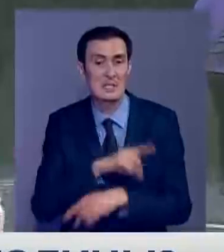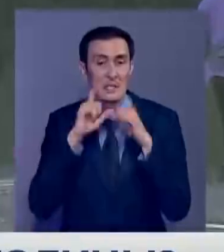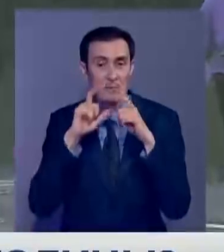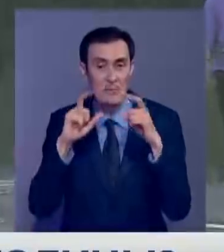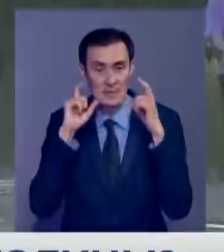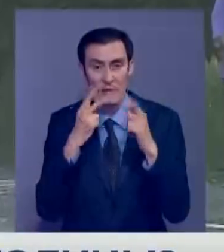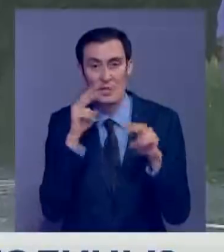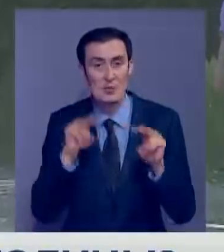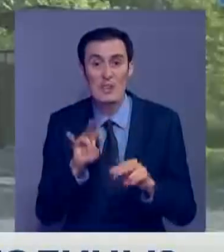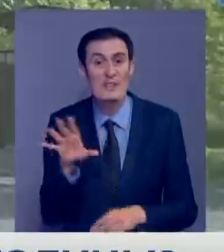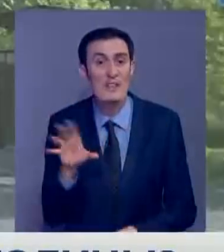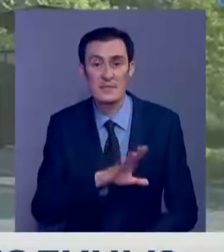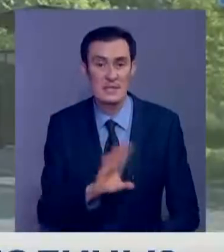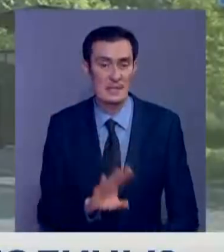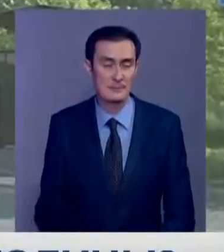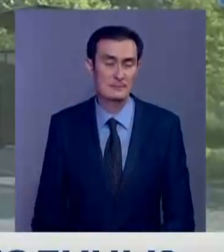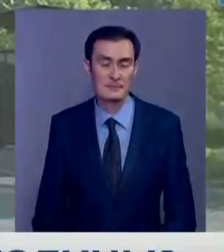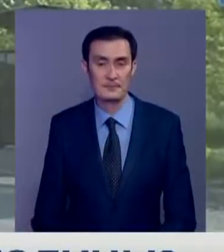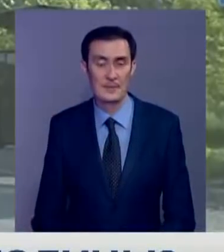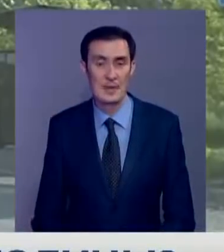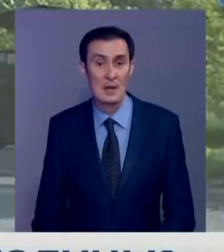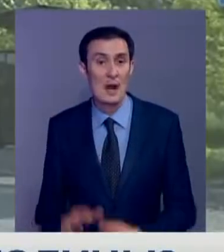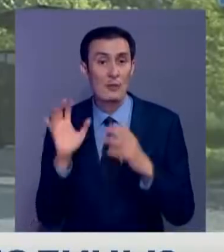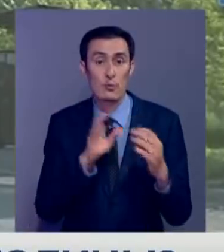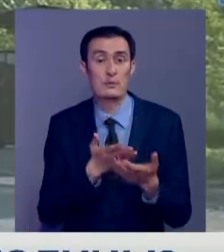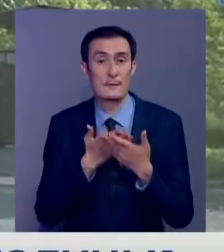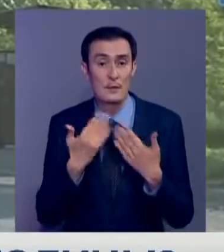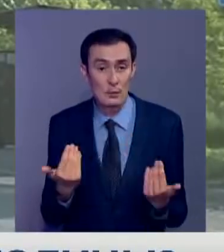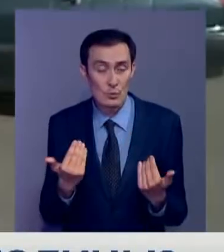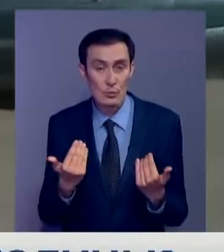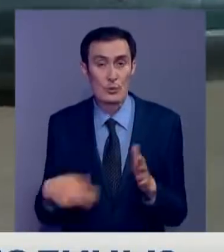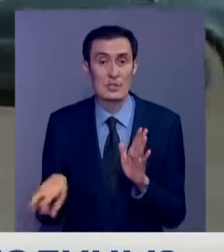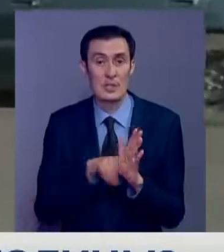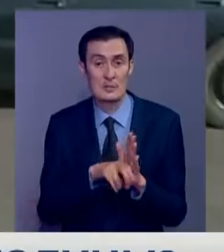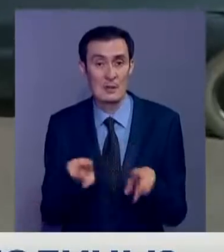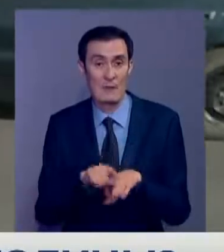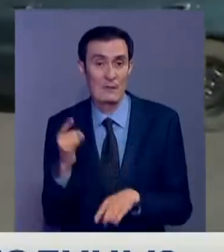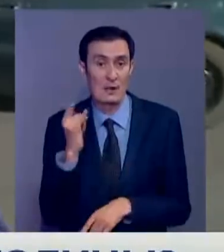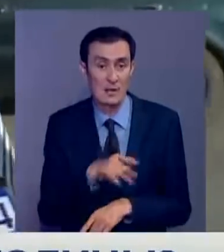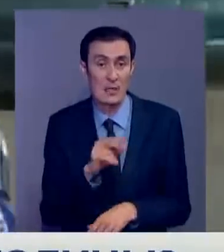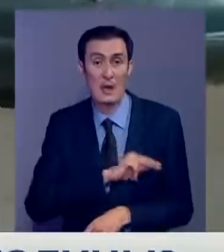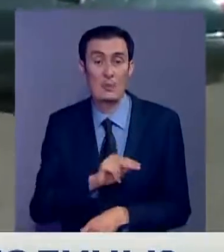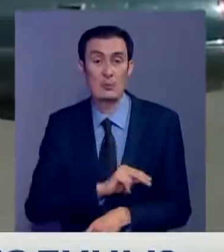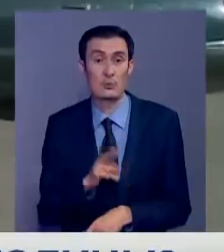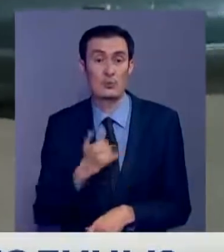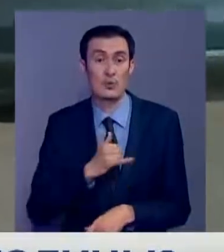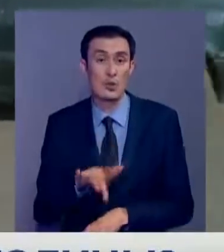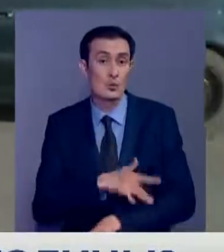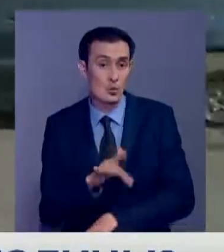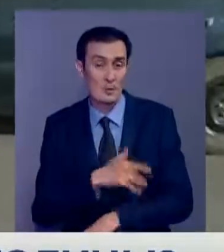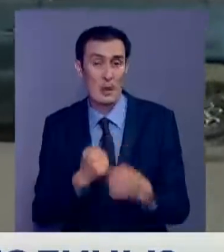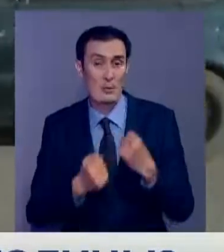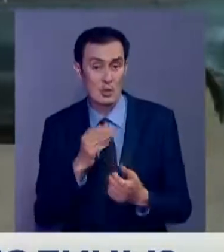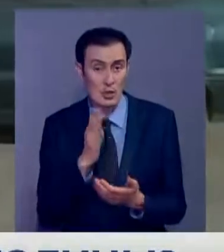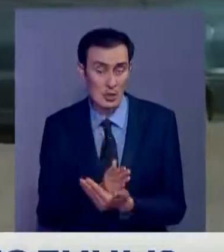– соблюдают не все. Автобусы не ходят, ездим на такси как бы. А на работу у нас служебная машина